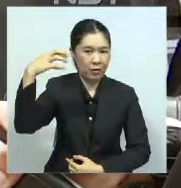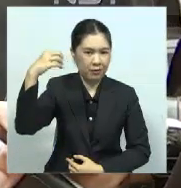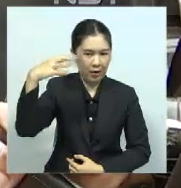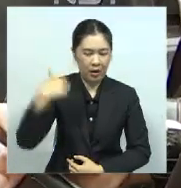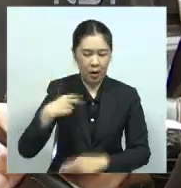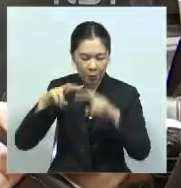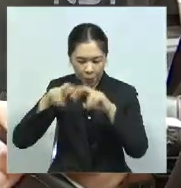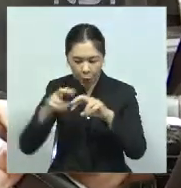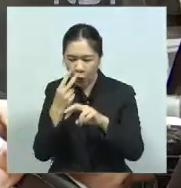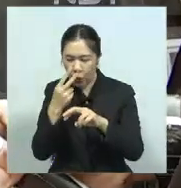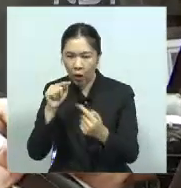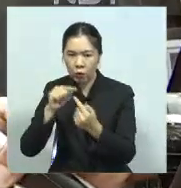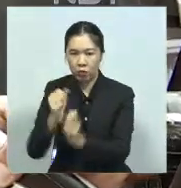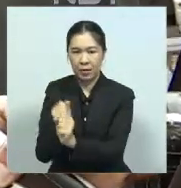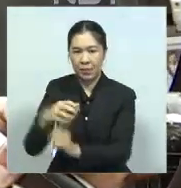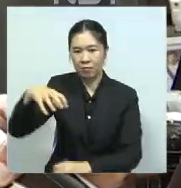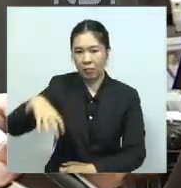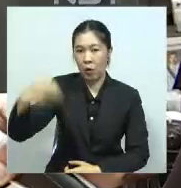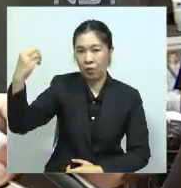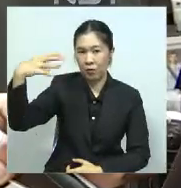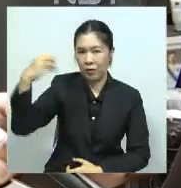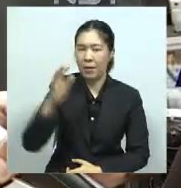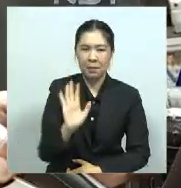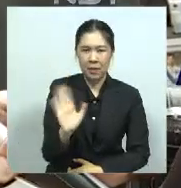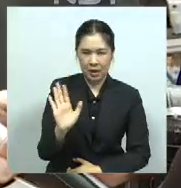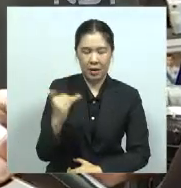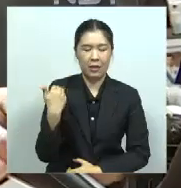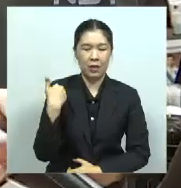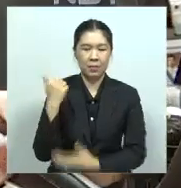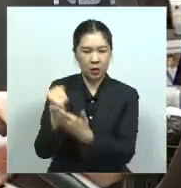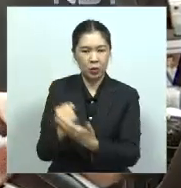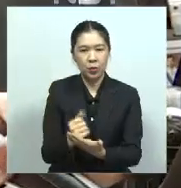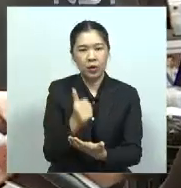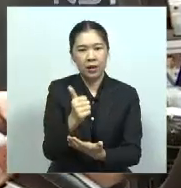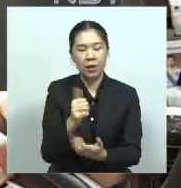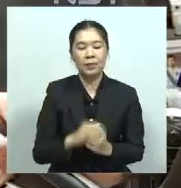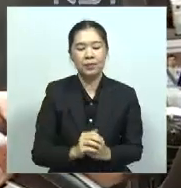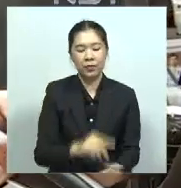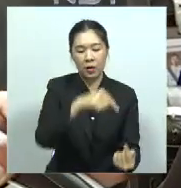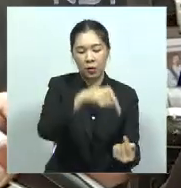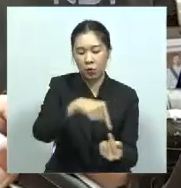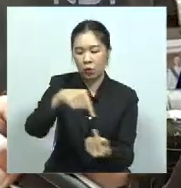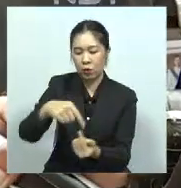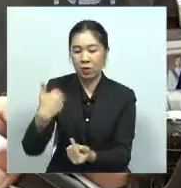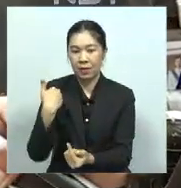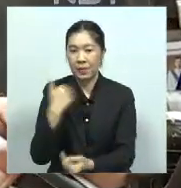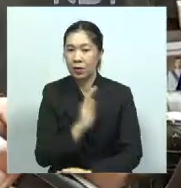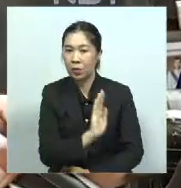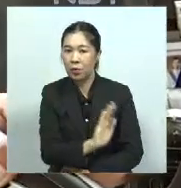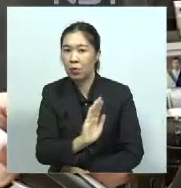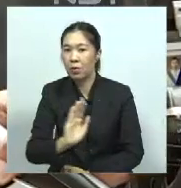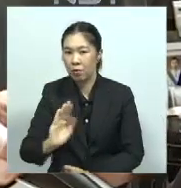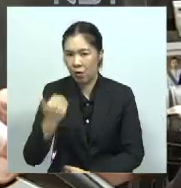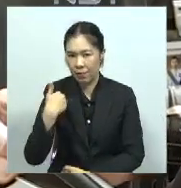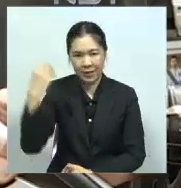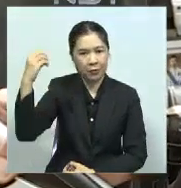ไม่ใช่กับการไฟฟ้าการไฟฟ้ายังสามารถส่งไฟได้ตลอดในทุกที่เนี่ยเขาจะมีแหล่งไฟไปหลาย